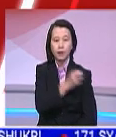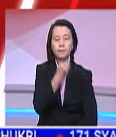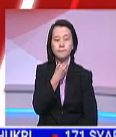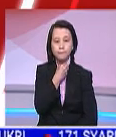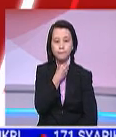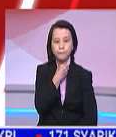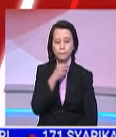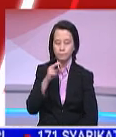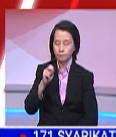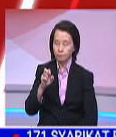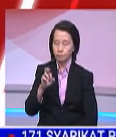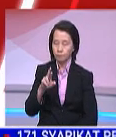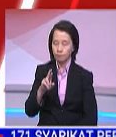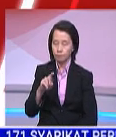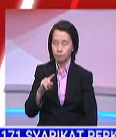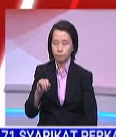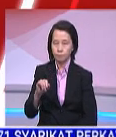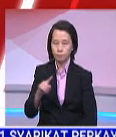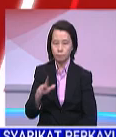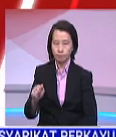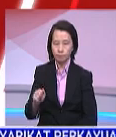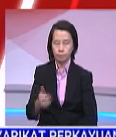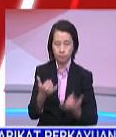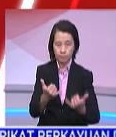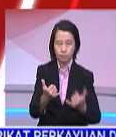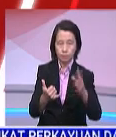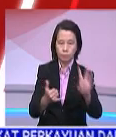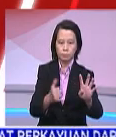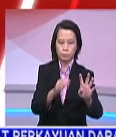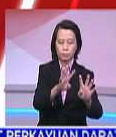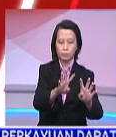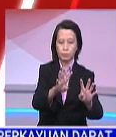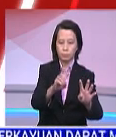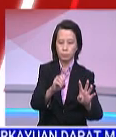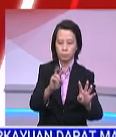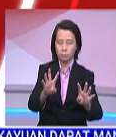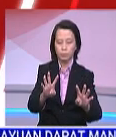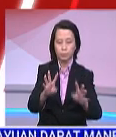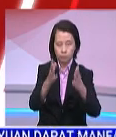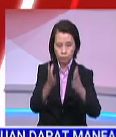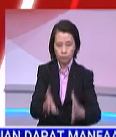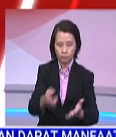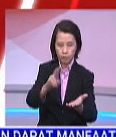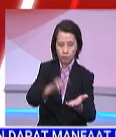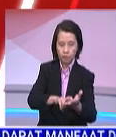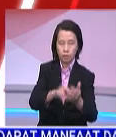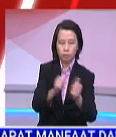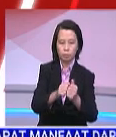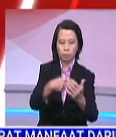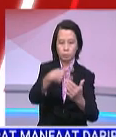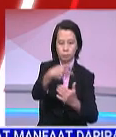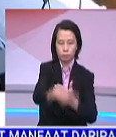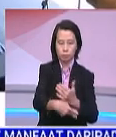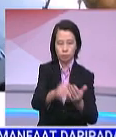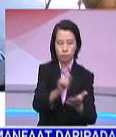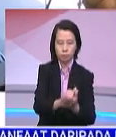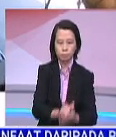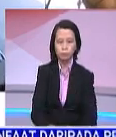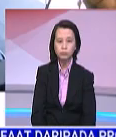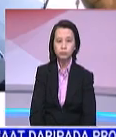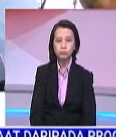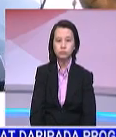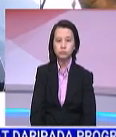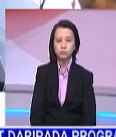Fitri new Ridwan hingga kini seramai 404 individu telah mendaftar dengan program tersebut